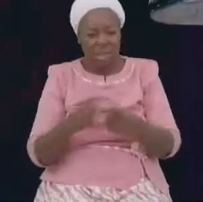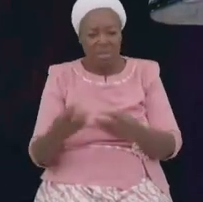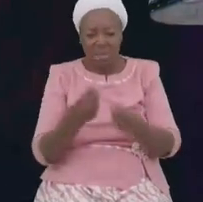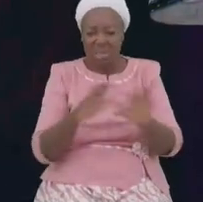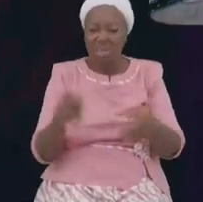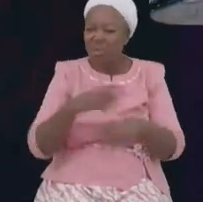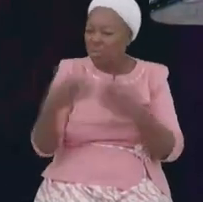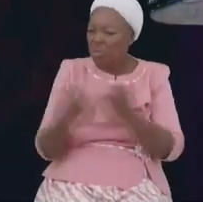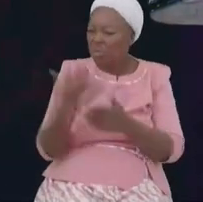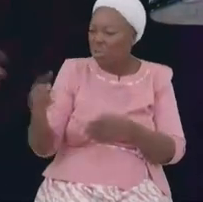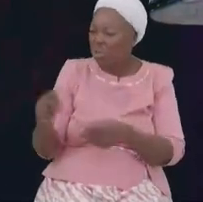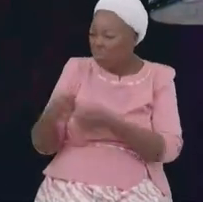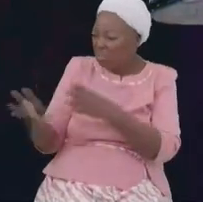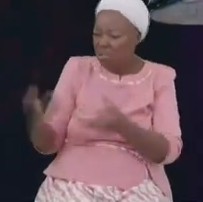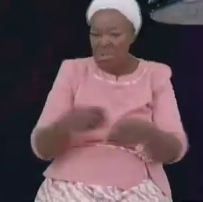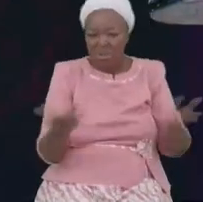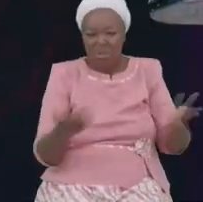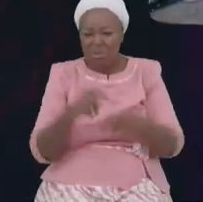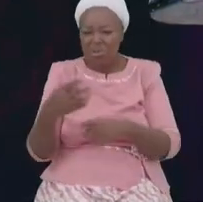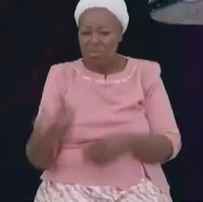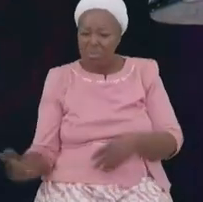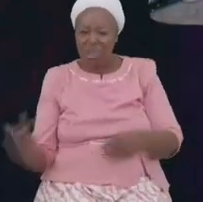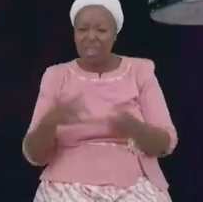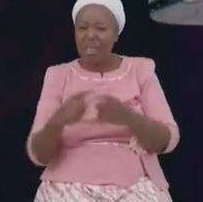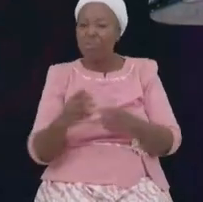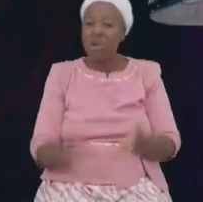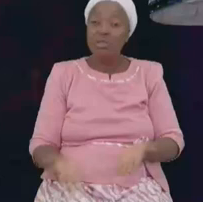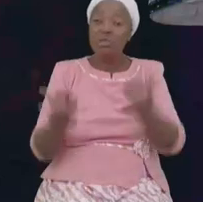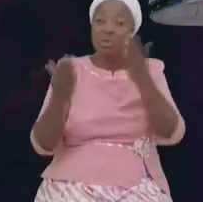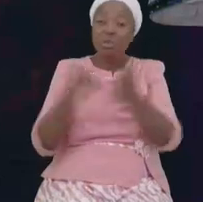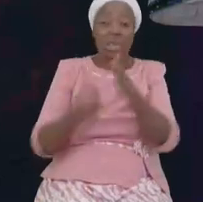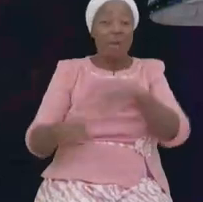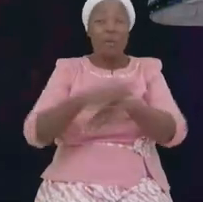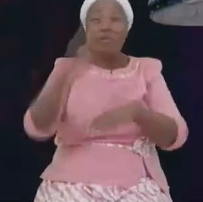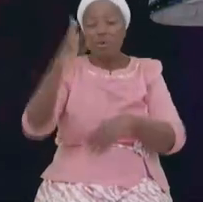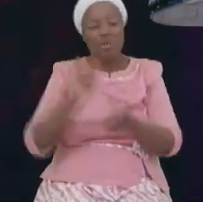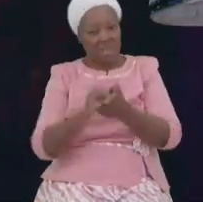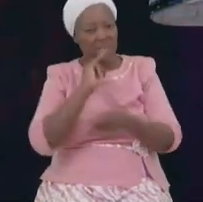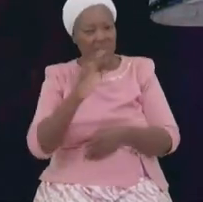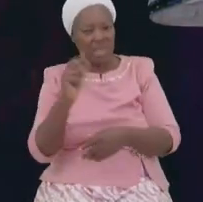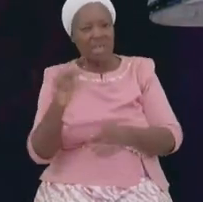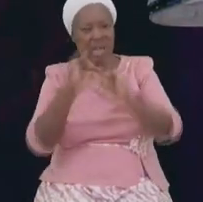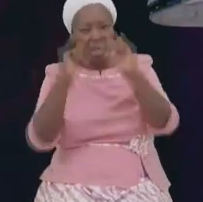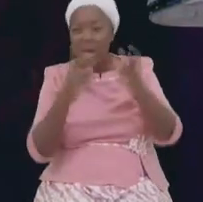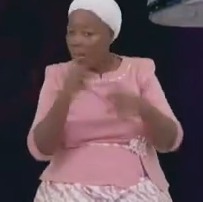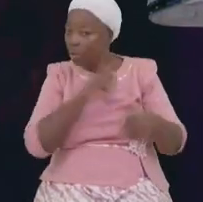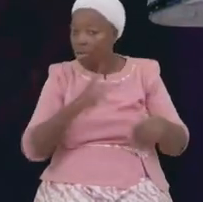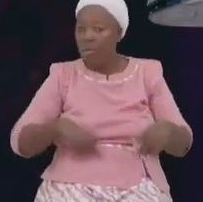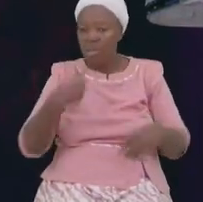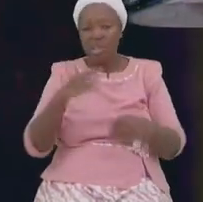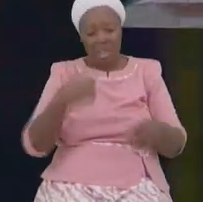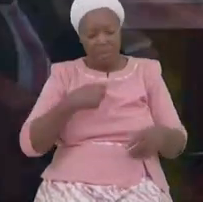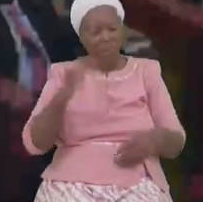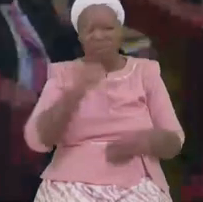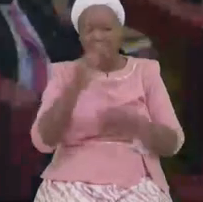terre. Ça peut être les biens. Quand tu exaltes au-dessus de l'homme, de Dieu, c'est une idole. Dieu dit, je ne partagerai pas ma